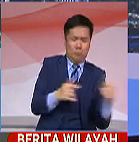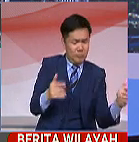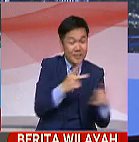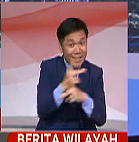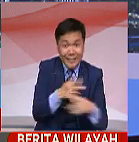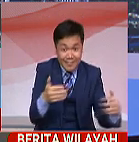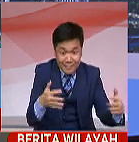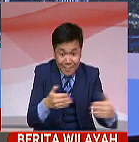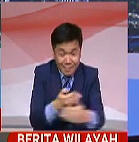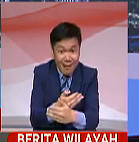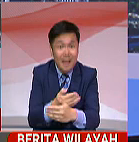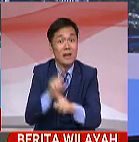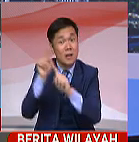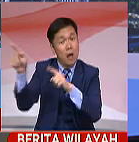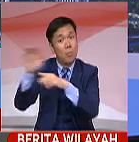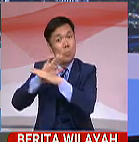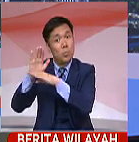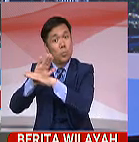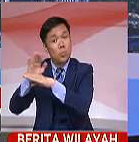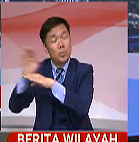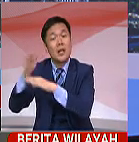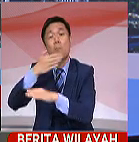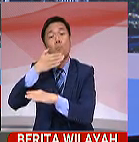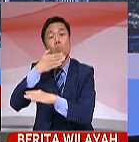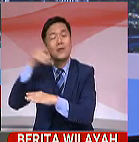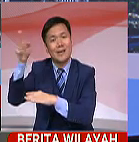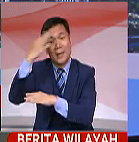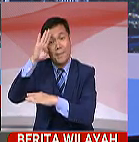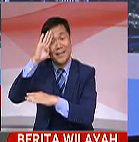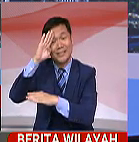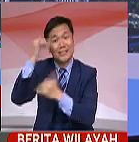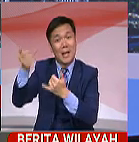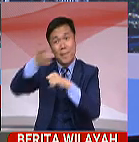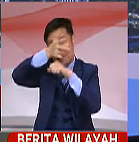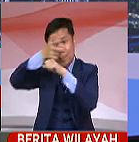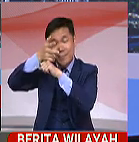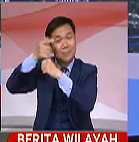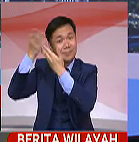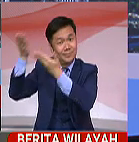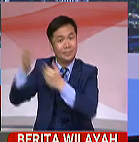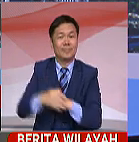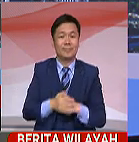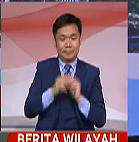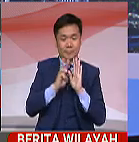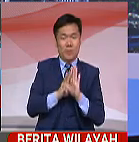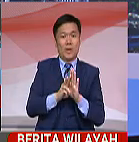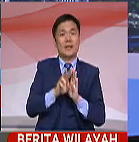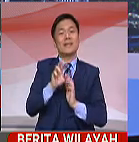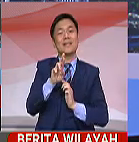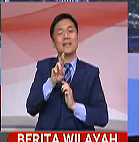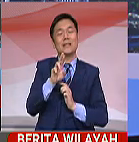itu kini menjadi antara usahawan akuakultur muda di Perlis. Kita ikuti laporan yang telah sediakan Muhammad Izzat